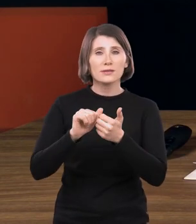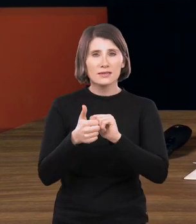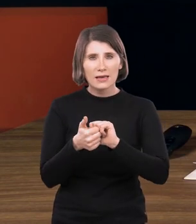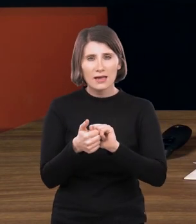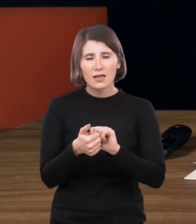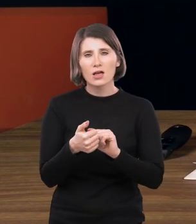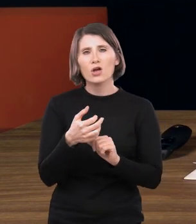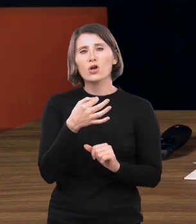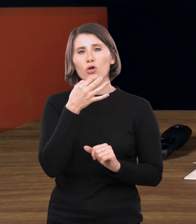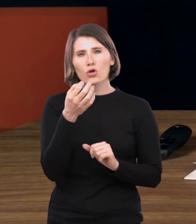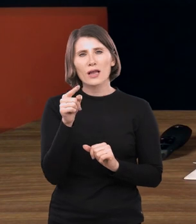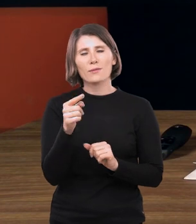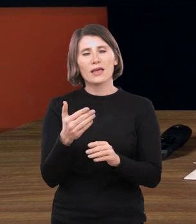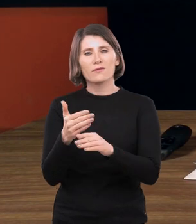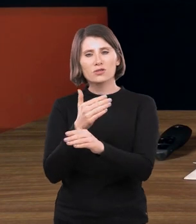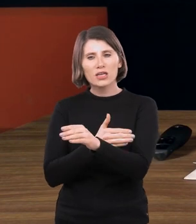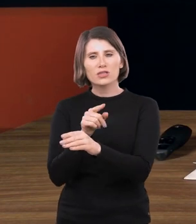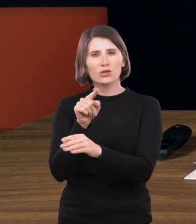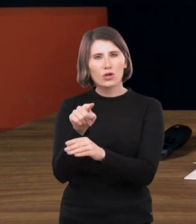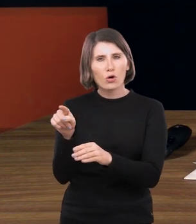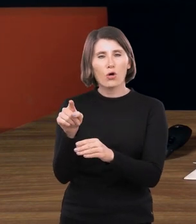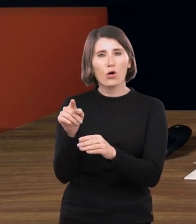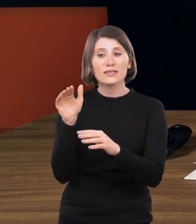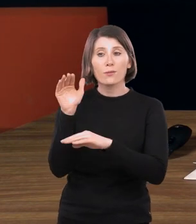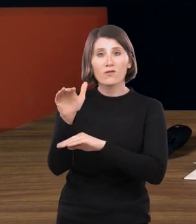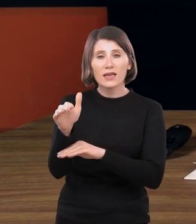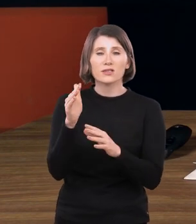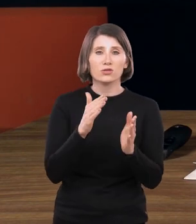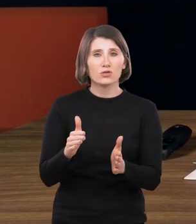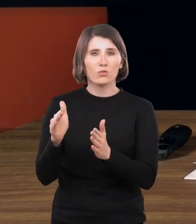przygotować, spróbujmy mu zapowiedzieć, co będzie robione. To jest taka